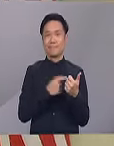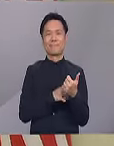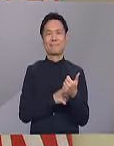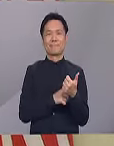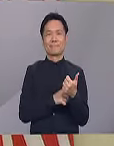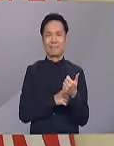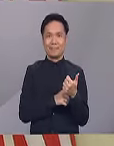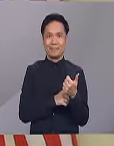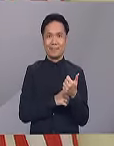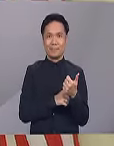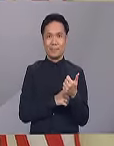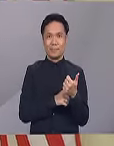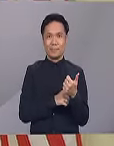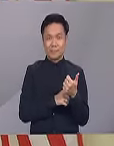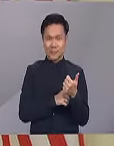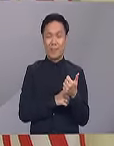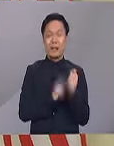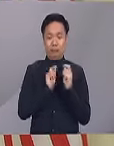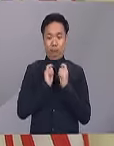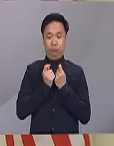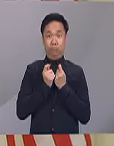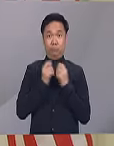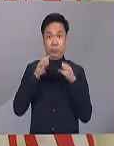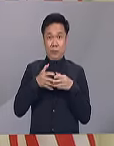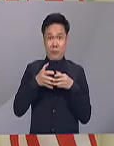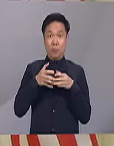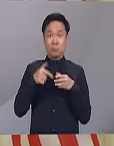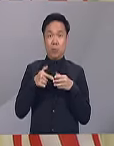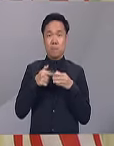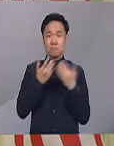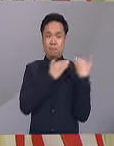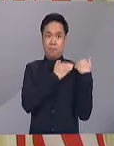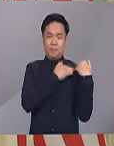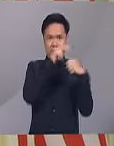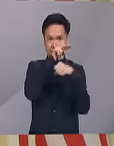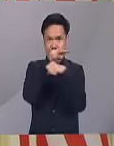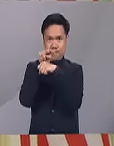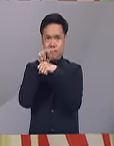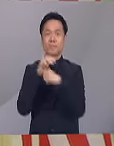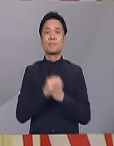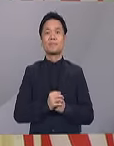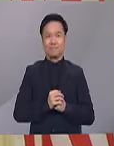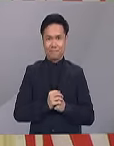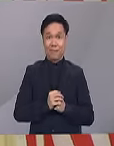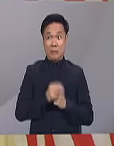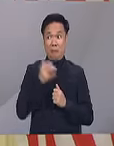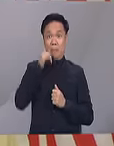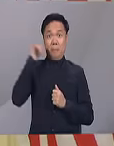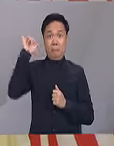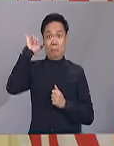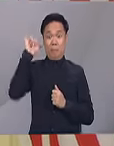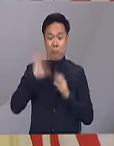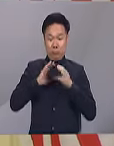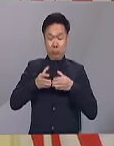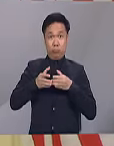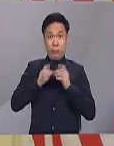makluman mengenai tindakan Task Force Operasi Pematuhan. Semalam, Task Force Operasi